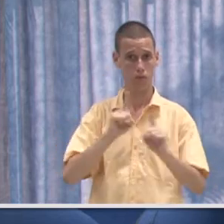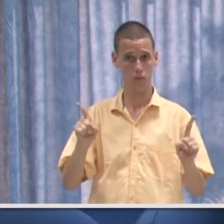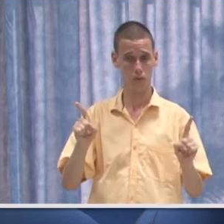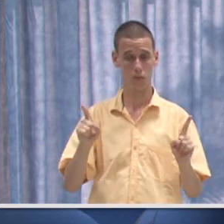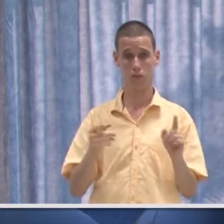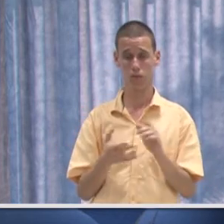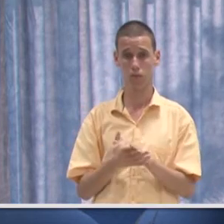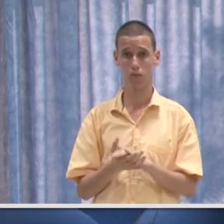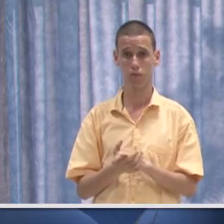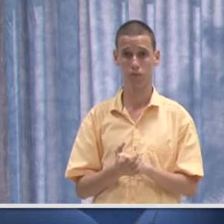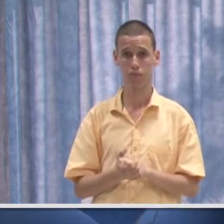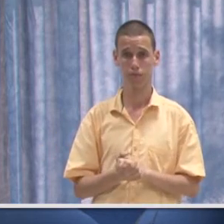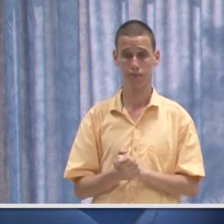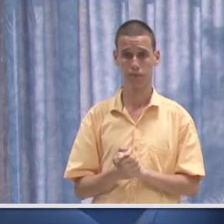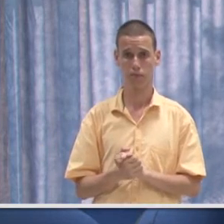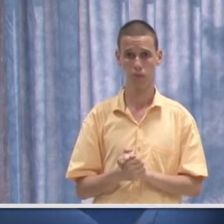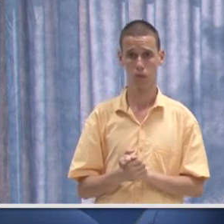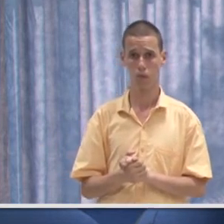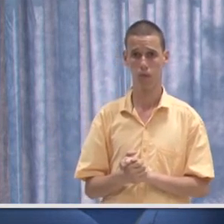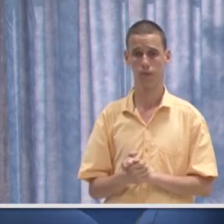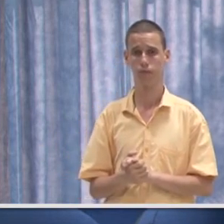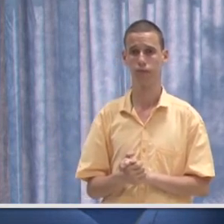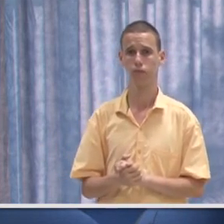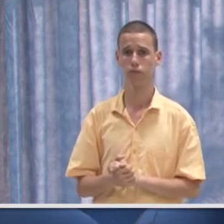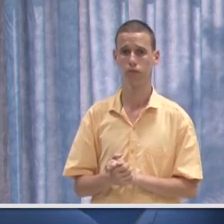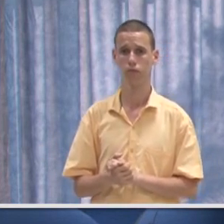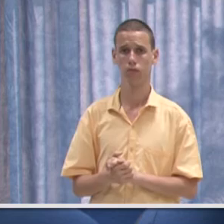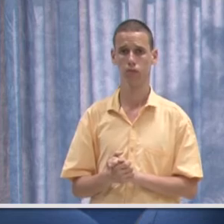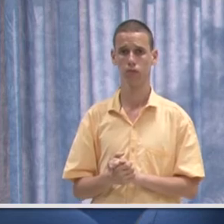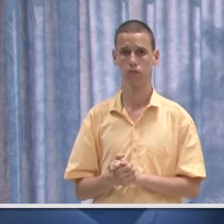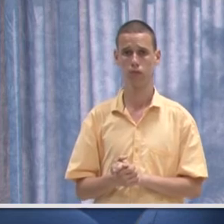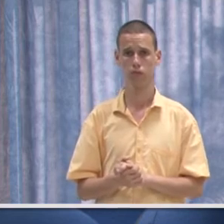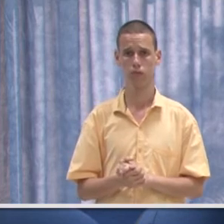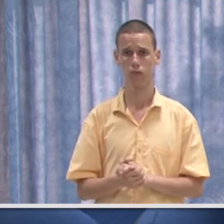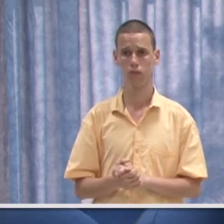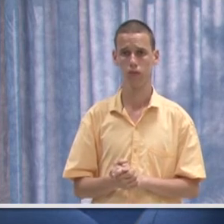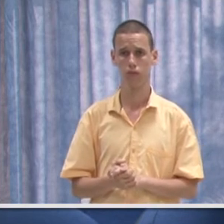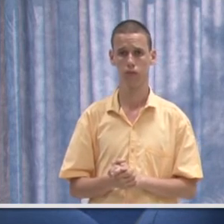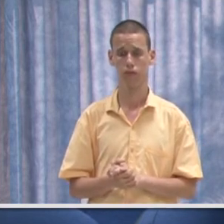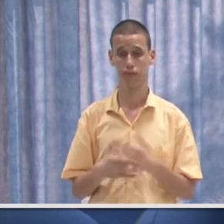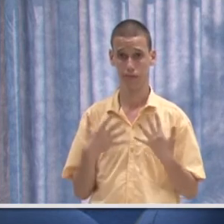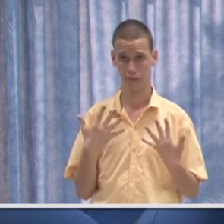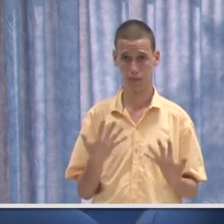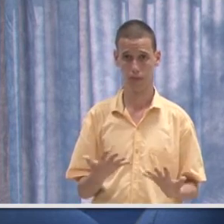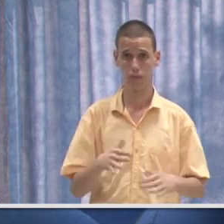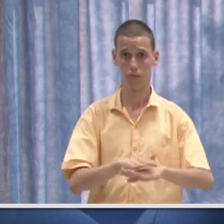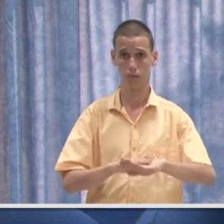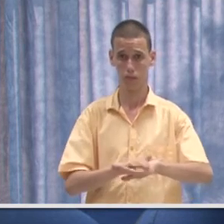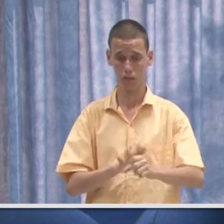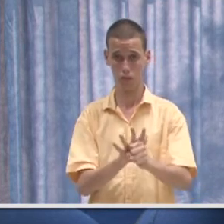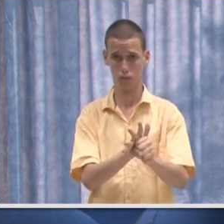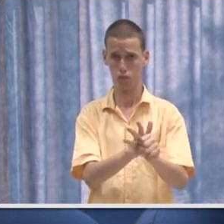au commencement ti paraît Madagascar avec ban ka participé vraiment augmenté ti paraît ki pe mase ok zot l'opinion lo sa situation ti